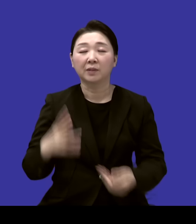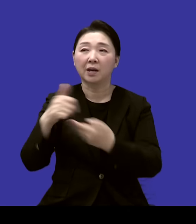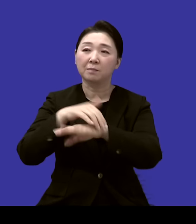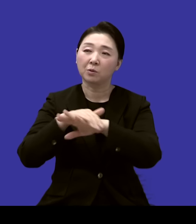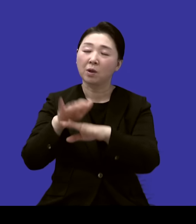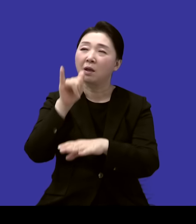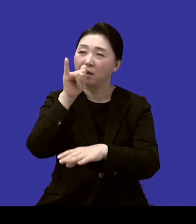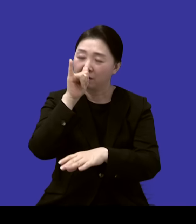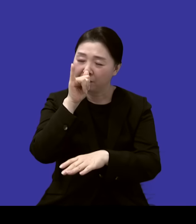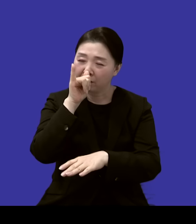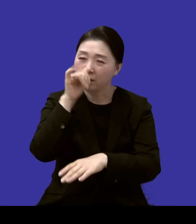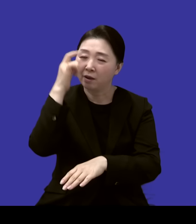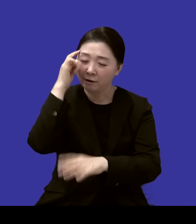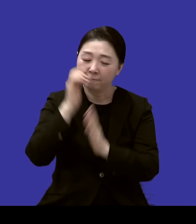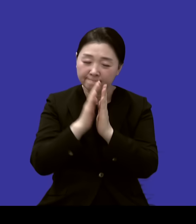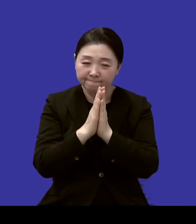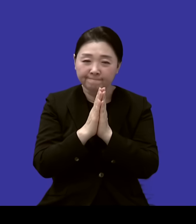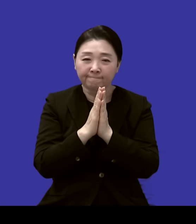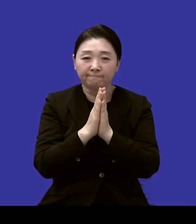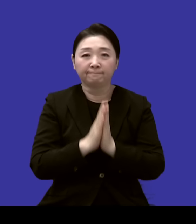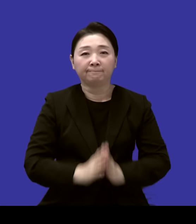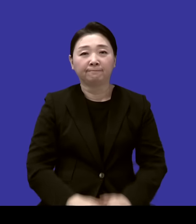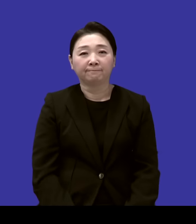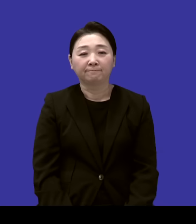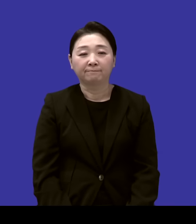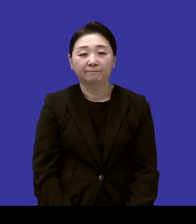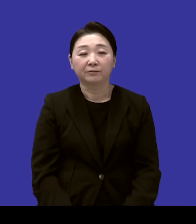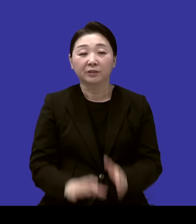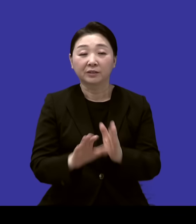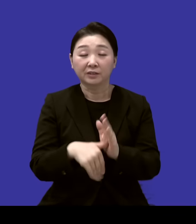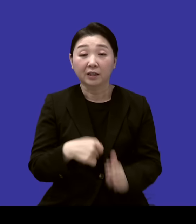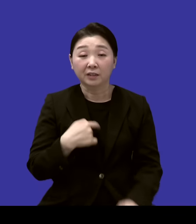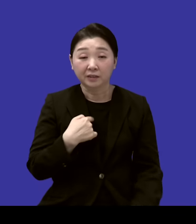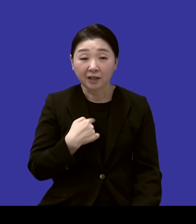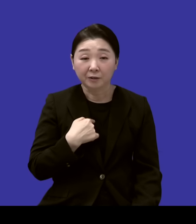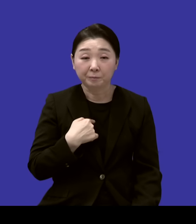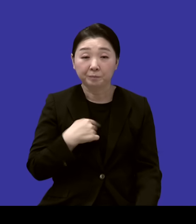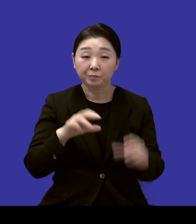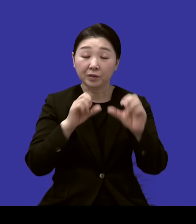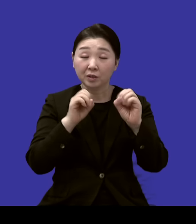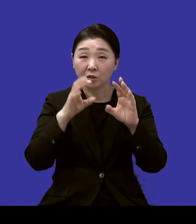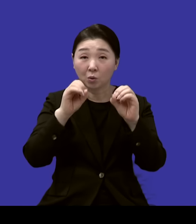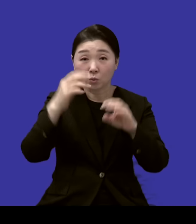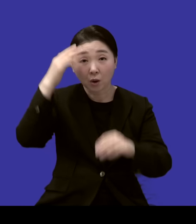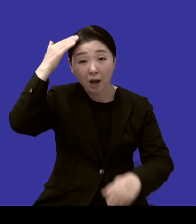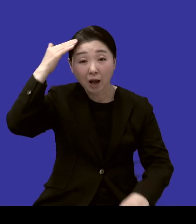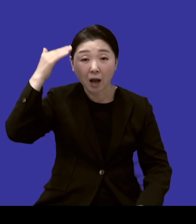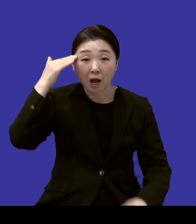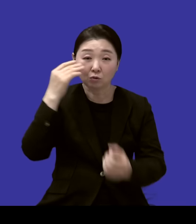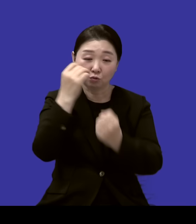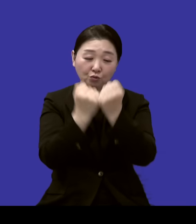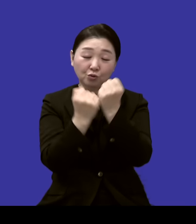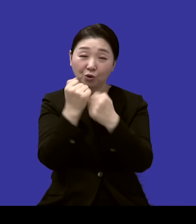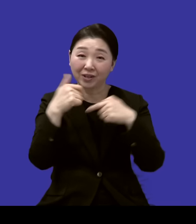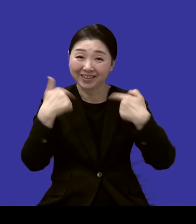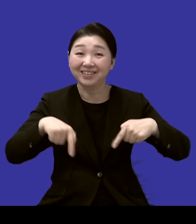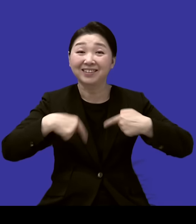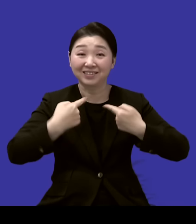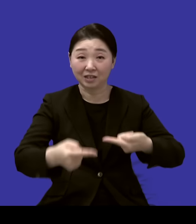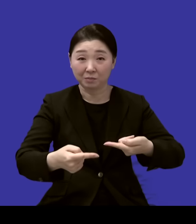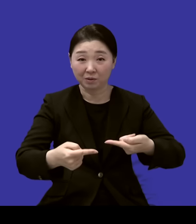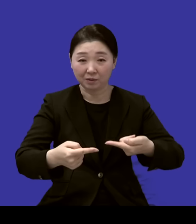있을 거다. 네. 이렇게 계속 기도를 했고 또 그때 제가 성교한국이라는 예. 그 수련회를 항상 갔었거든요.